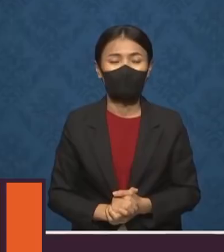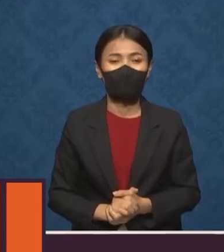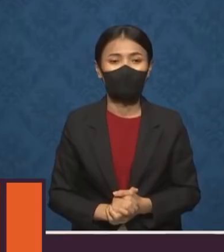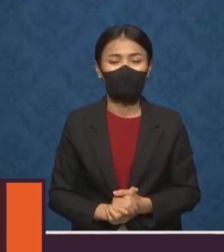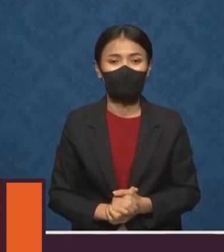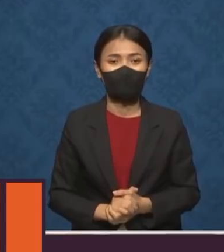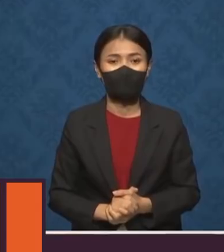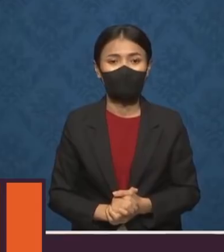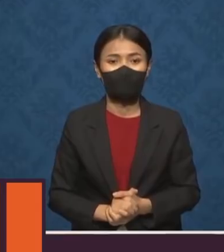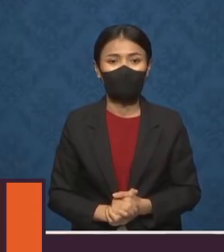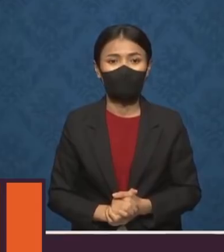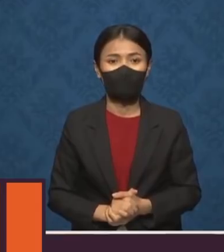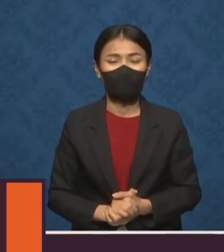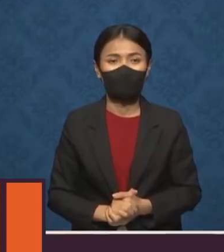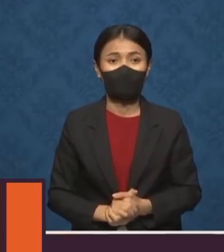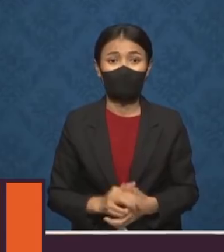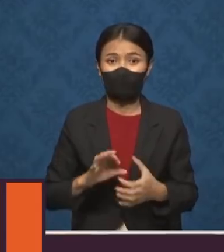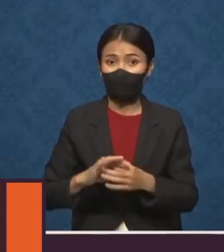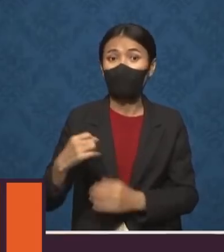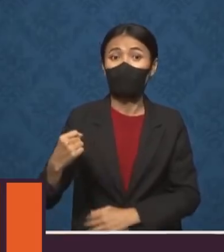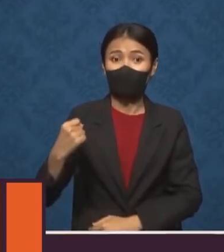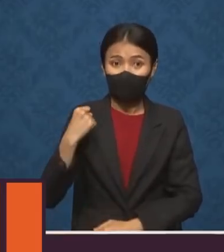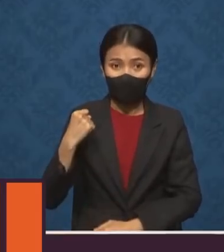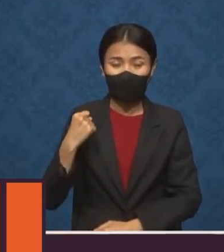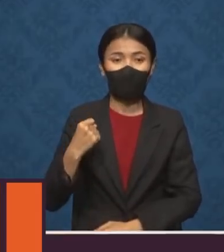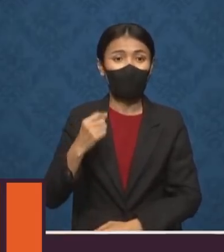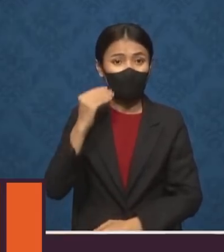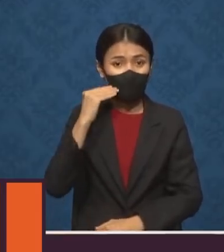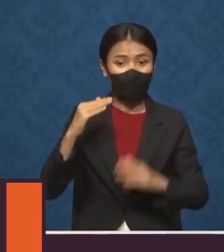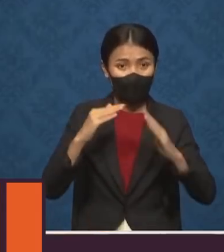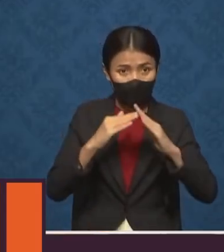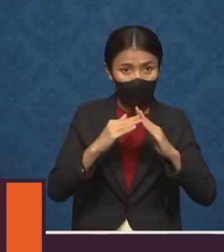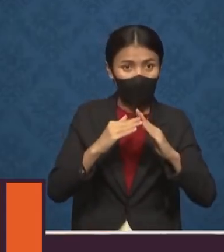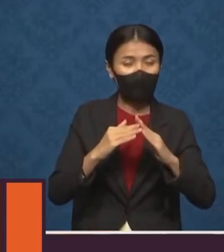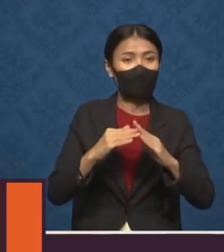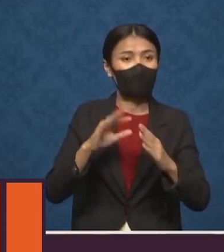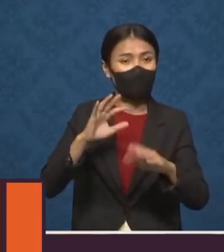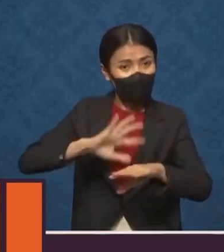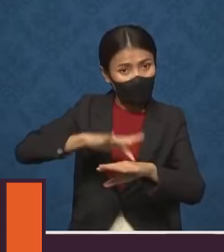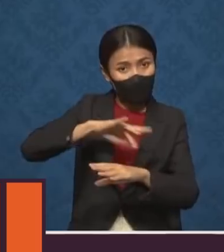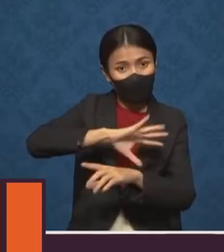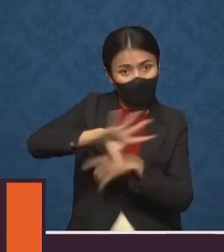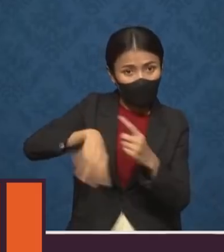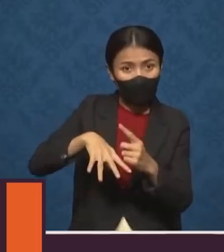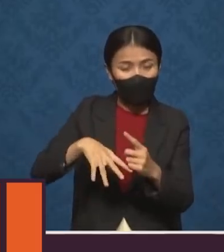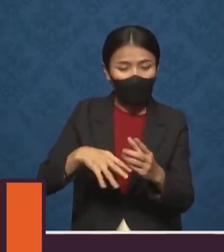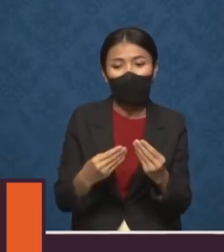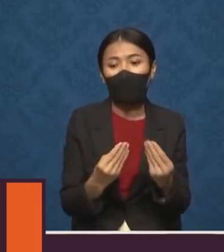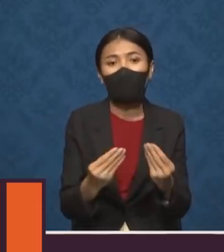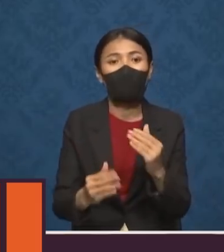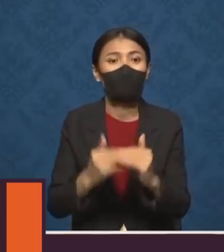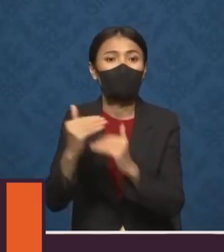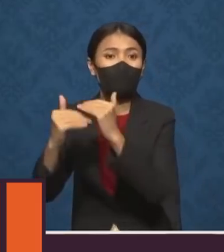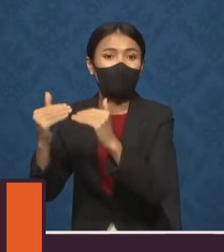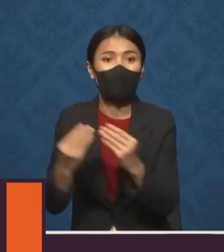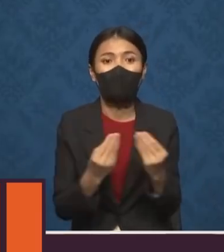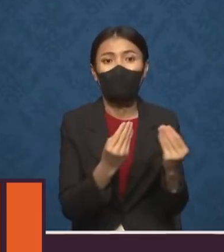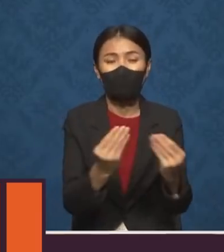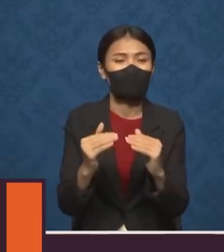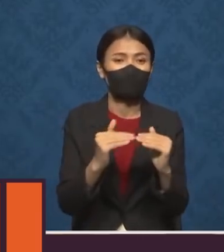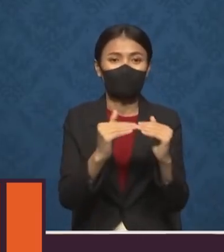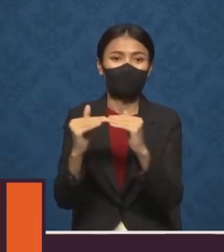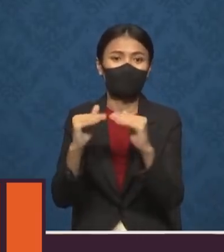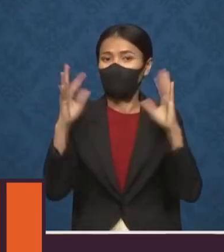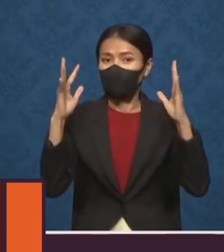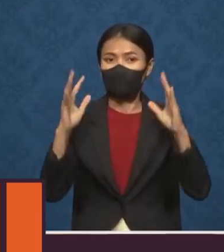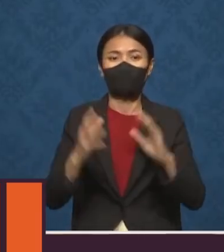กระจายความมั่นคงในที่อยู่อาศัยความมั่นคงทางระบบนิเวศน์ให้กับพวกเขาอย่างเท่าเทียมเสมอภาคและเป็นธรรมเลย